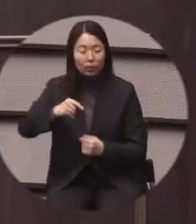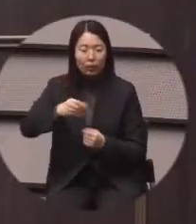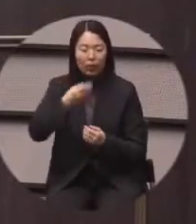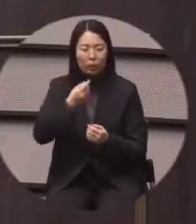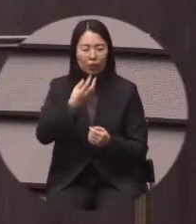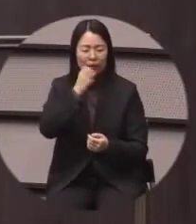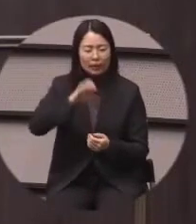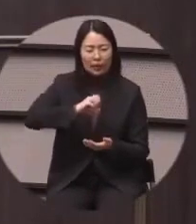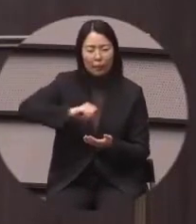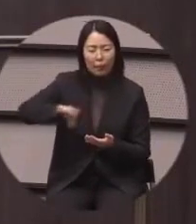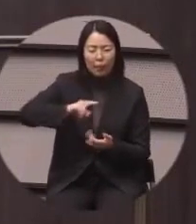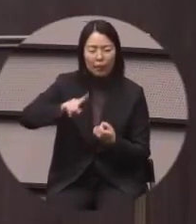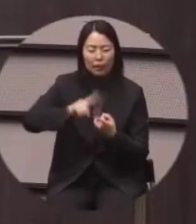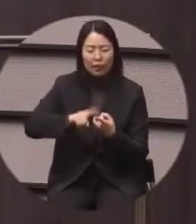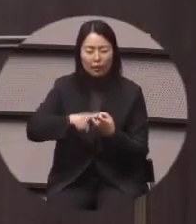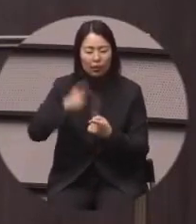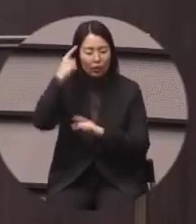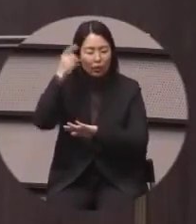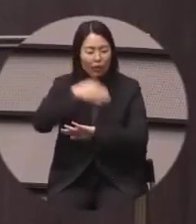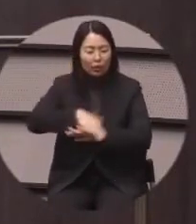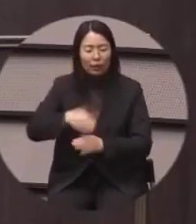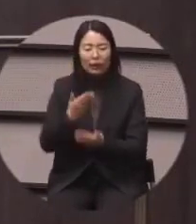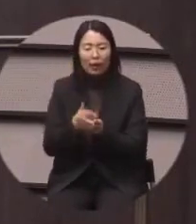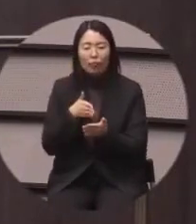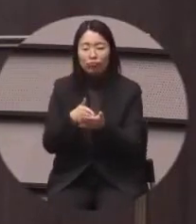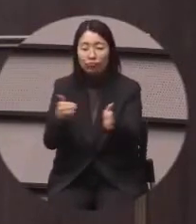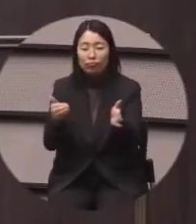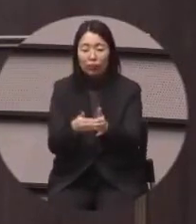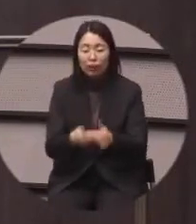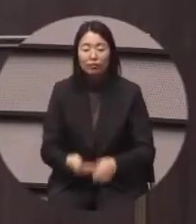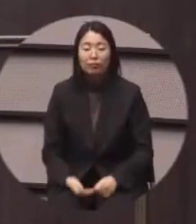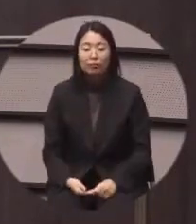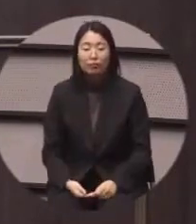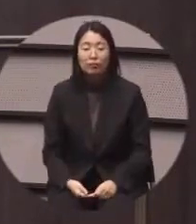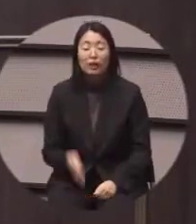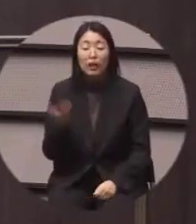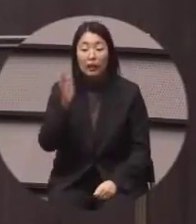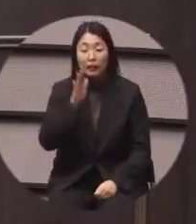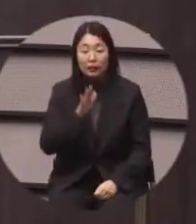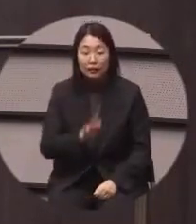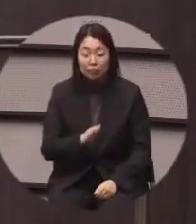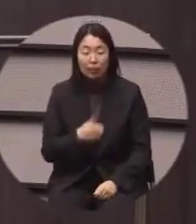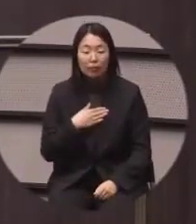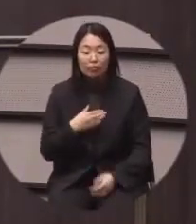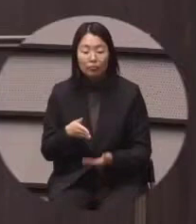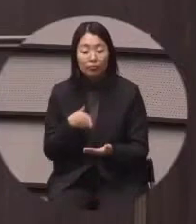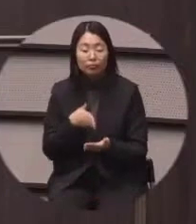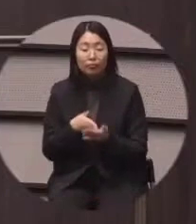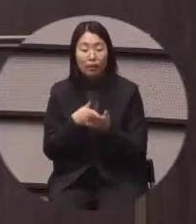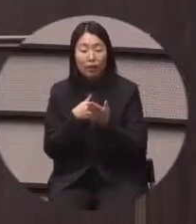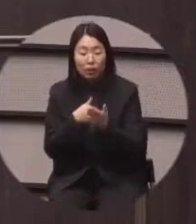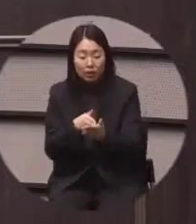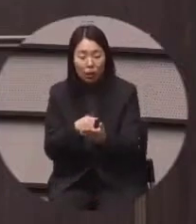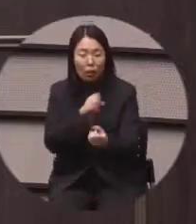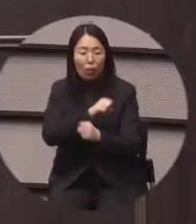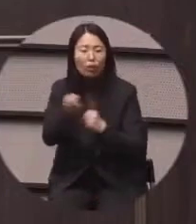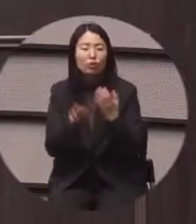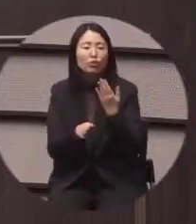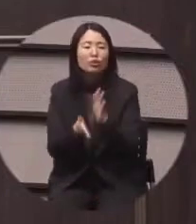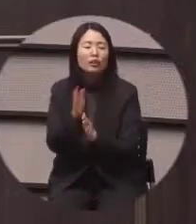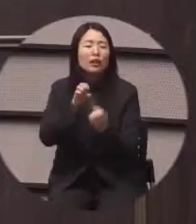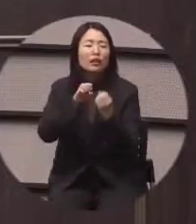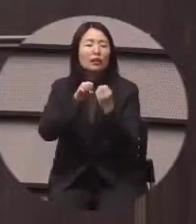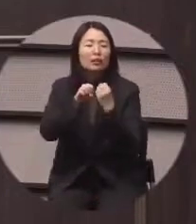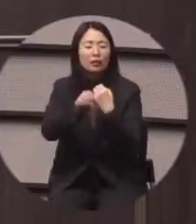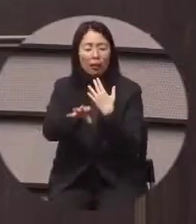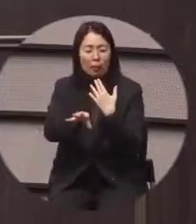바 있습니다. 그럼에도 본 의원의 합리적 방안 모색 요구에 대한 광주시의 답변은